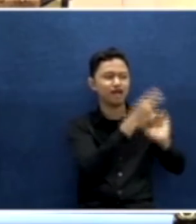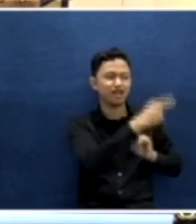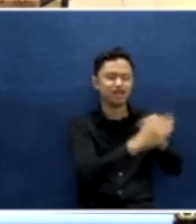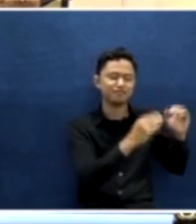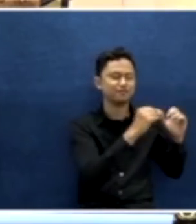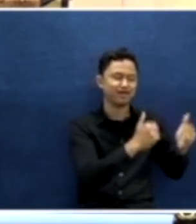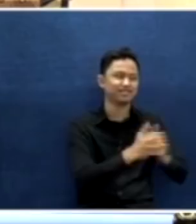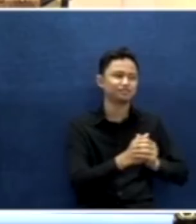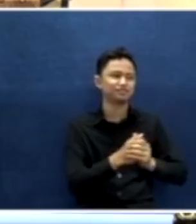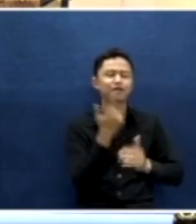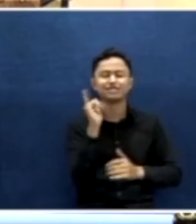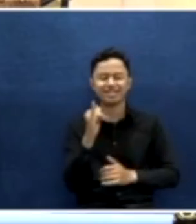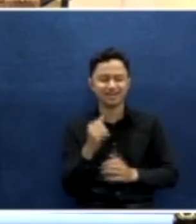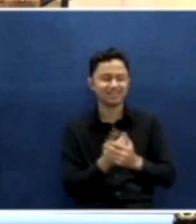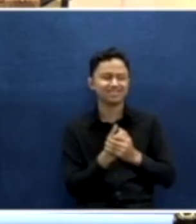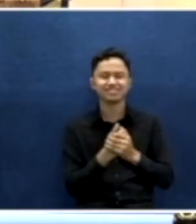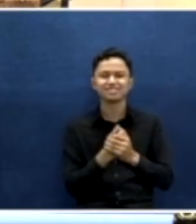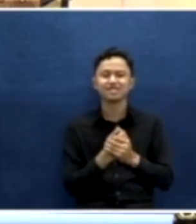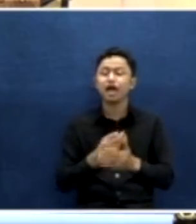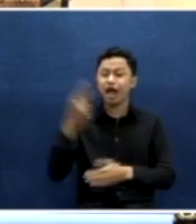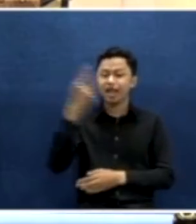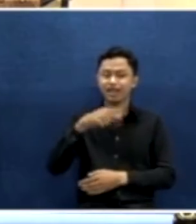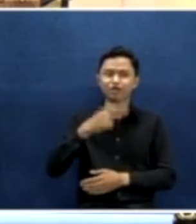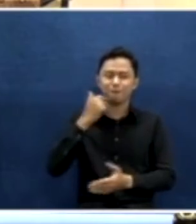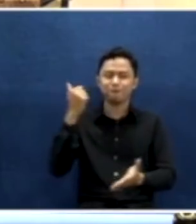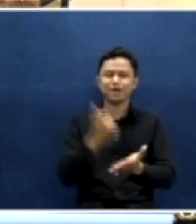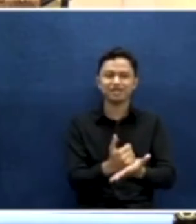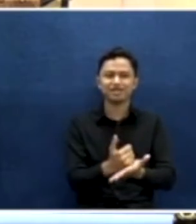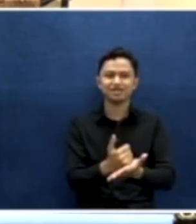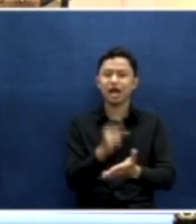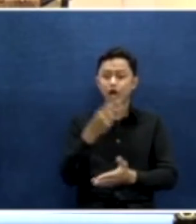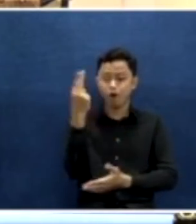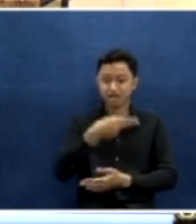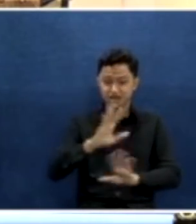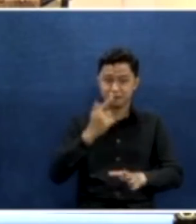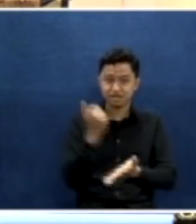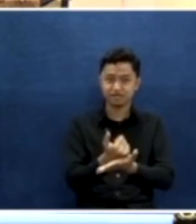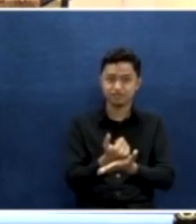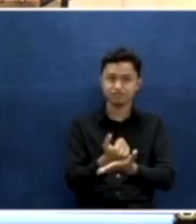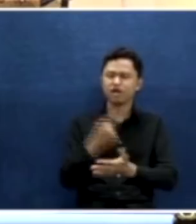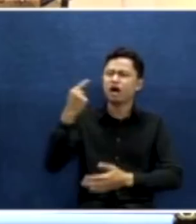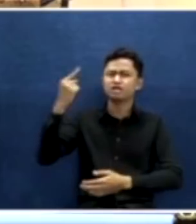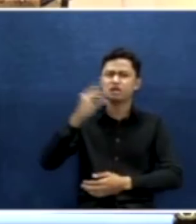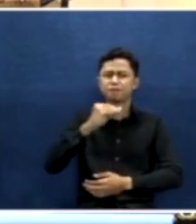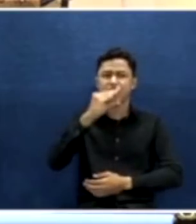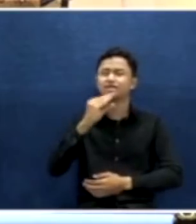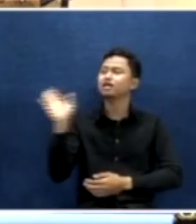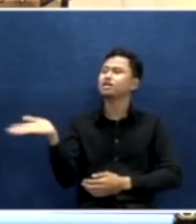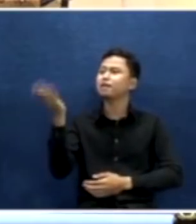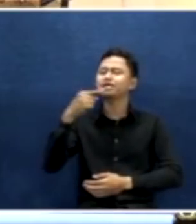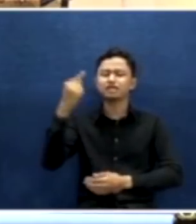pentingkah harta yang halal Ustad penting kalau ndak penting Navy tidak mungkin kalau setiap pagi berdoa Allahumma